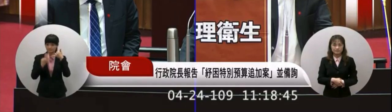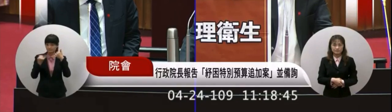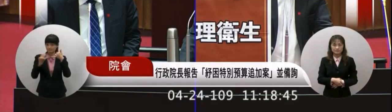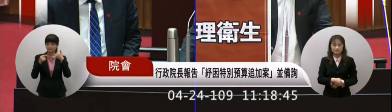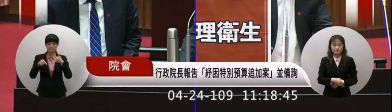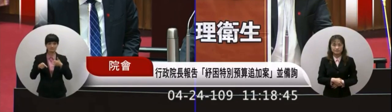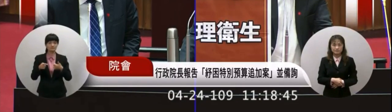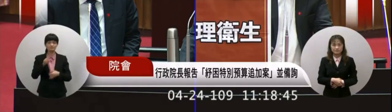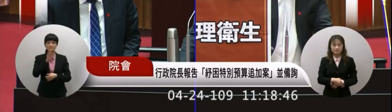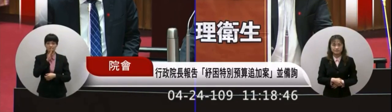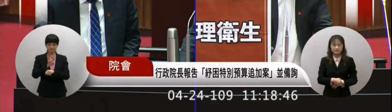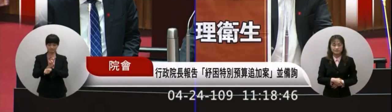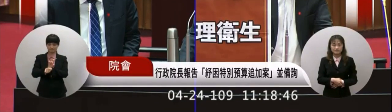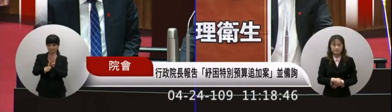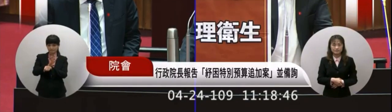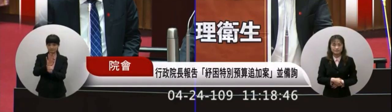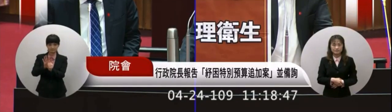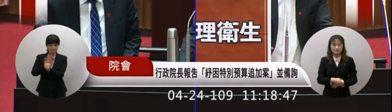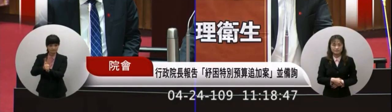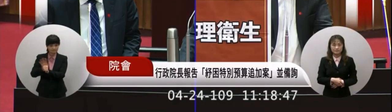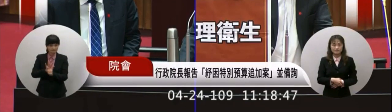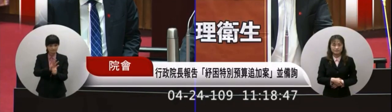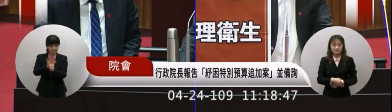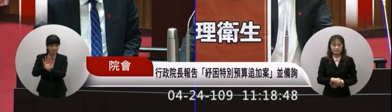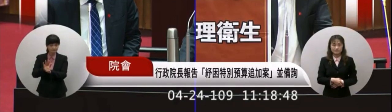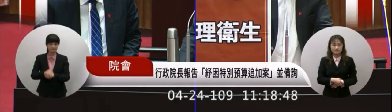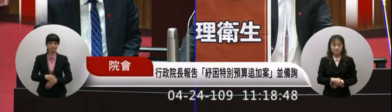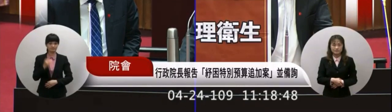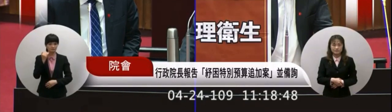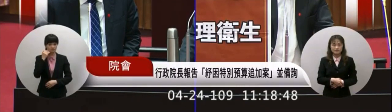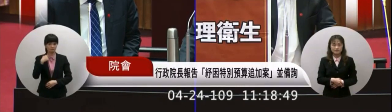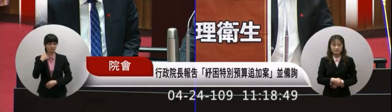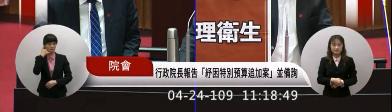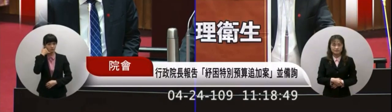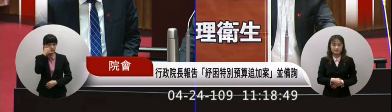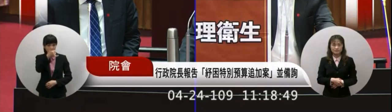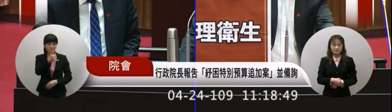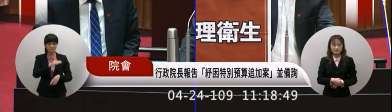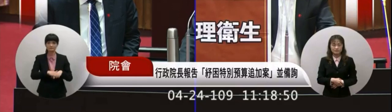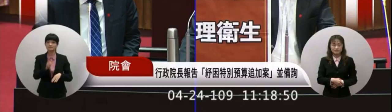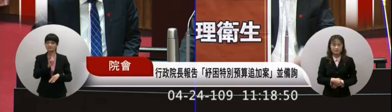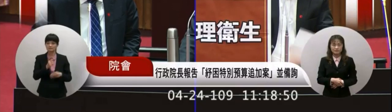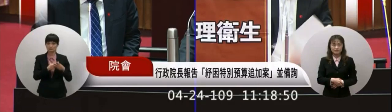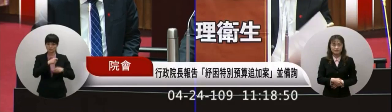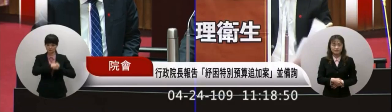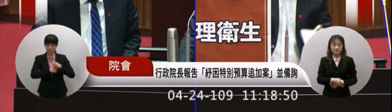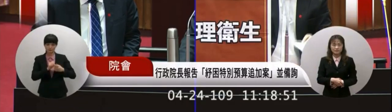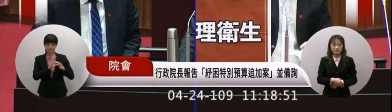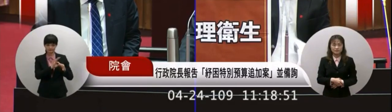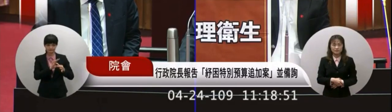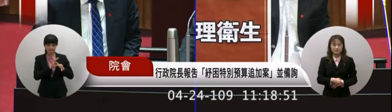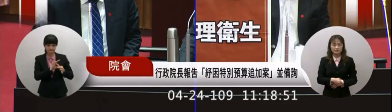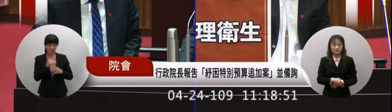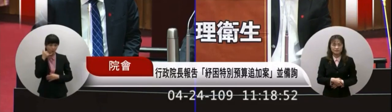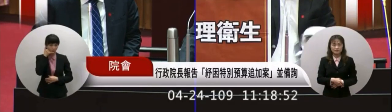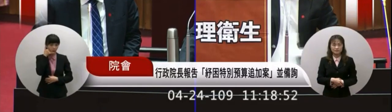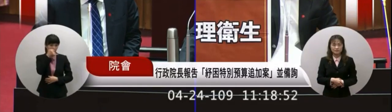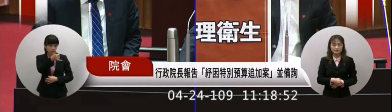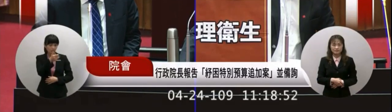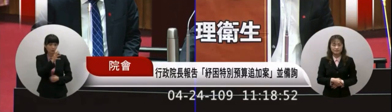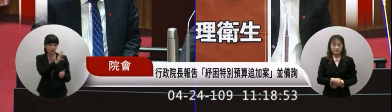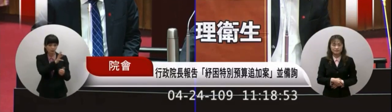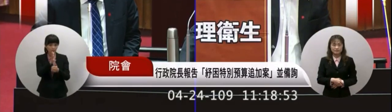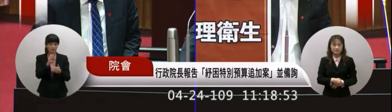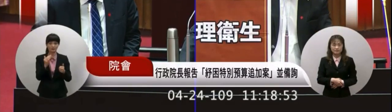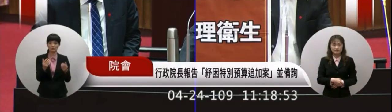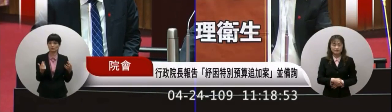来24小时的服务。啊，另外对口岸的 center 是主动去关心，讲目前较严重的集中